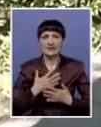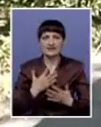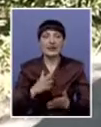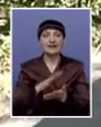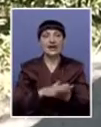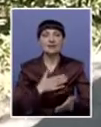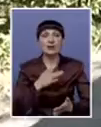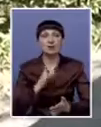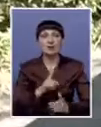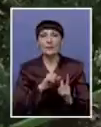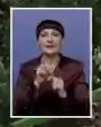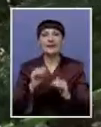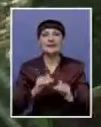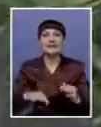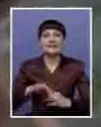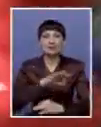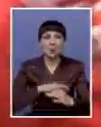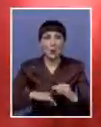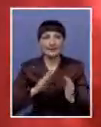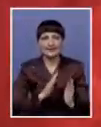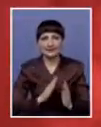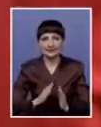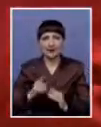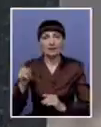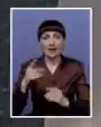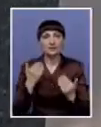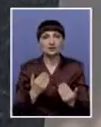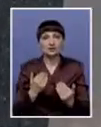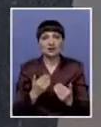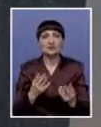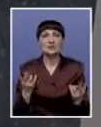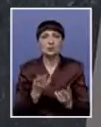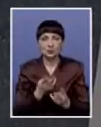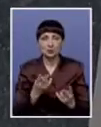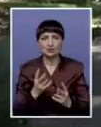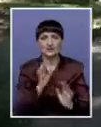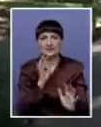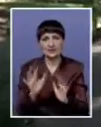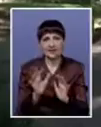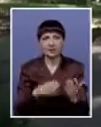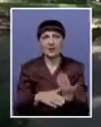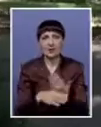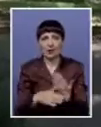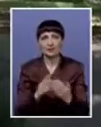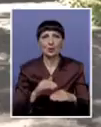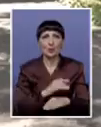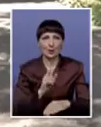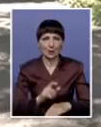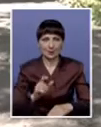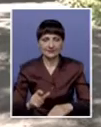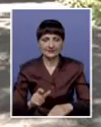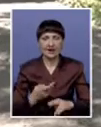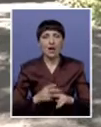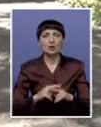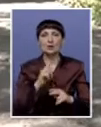Дальше волонтеры отправились в детские дома и интернаты. Там сейчас, как нигде, нуждаются в заботе и помощи добрых людей. В этой